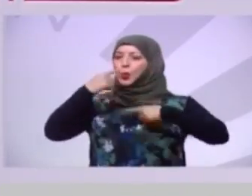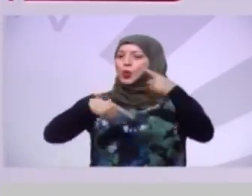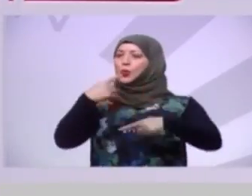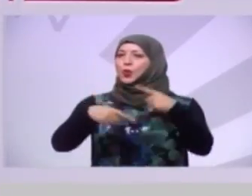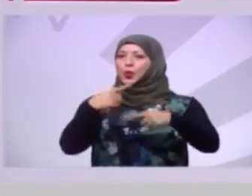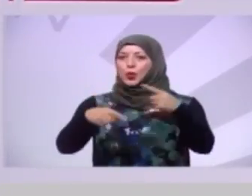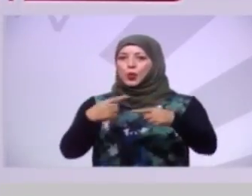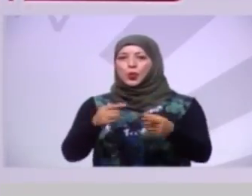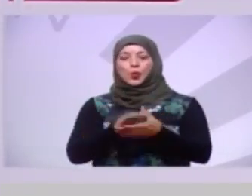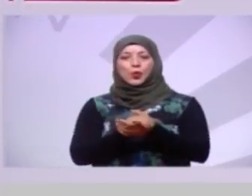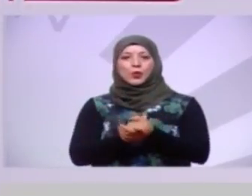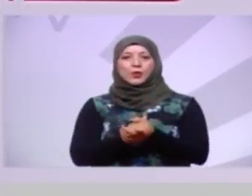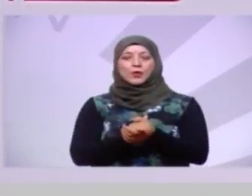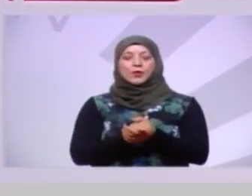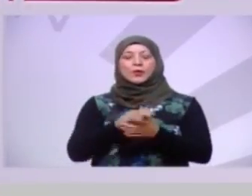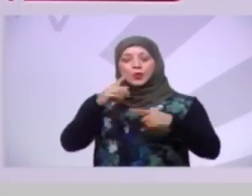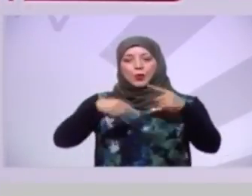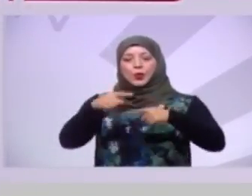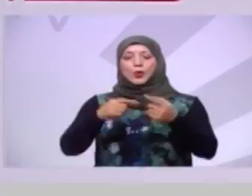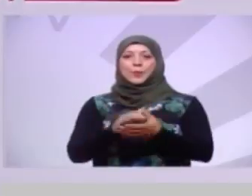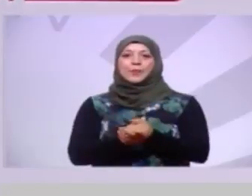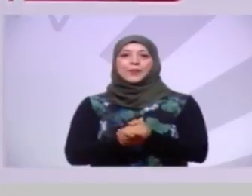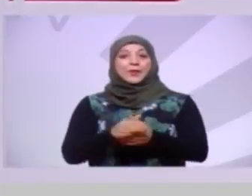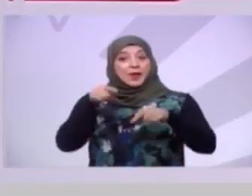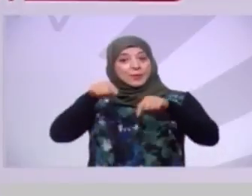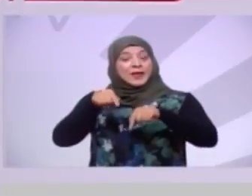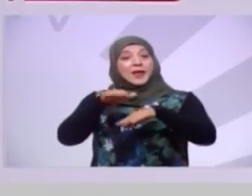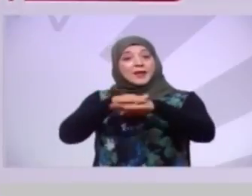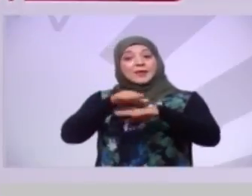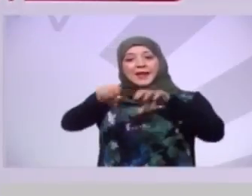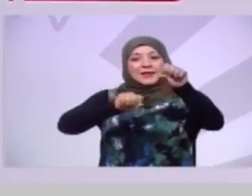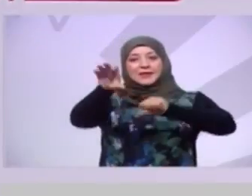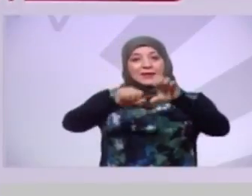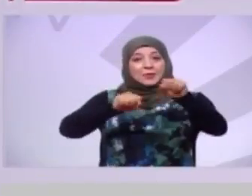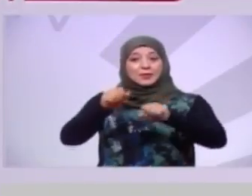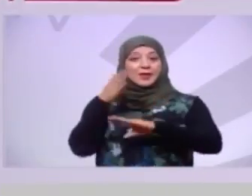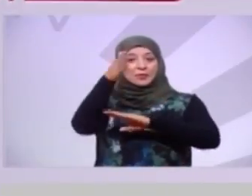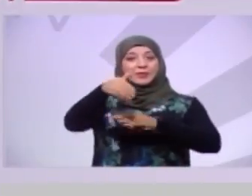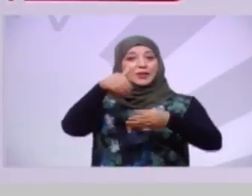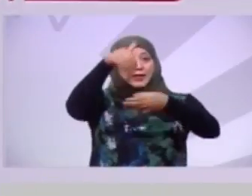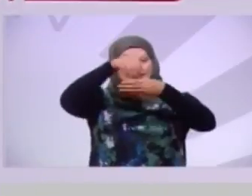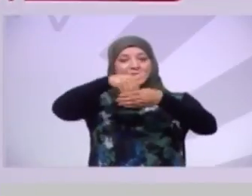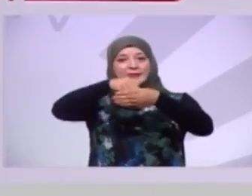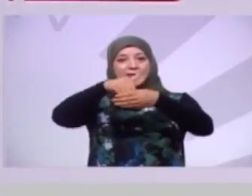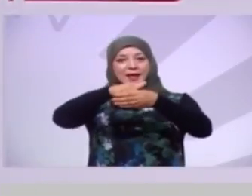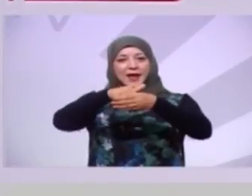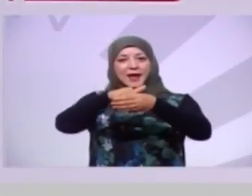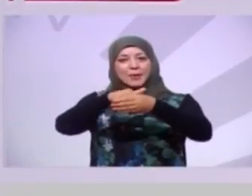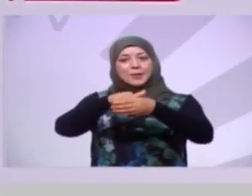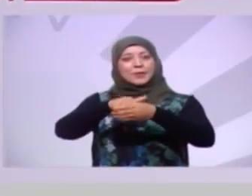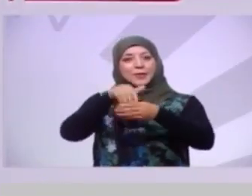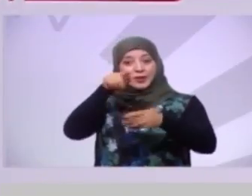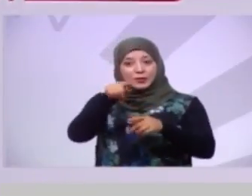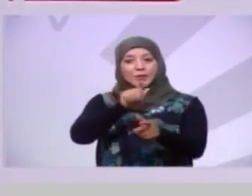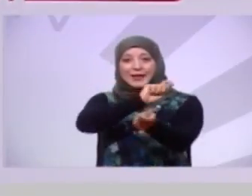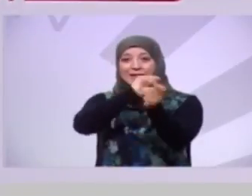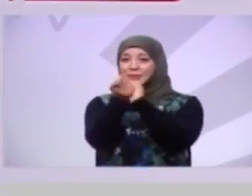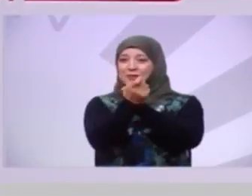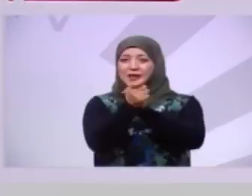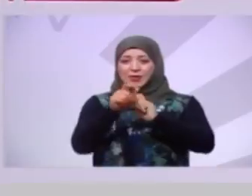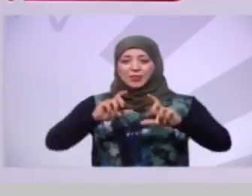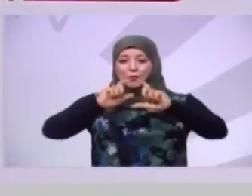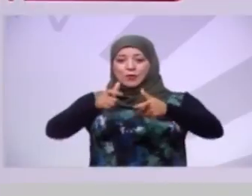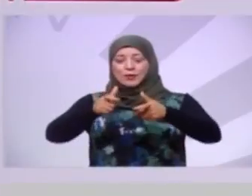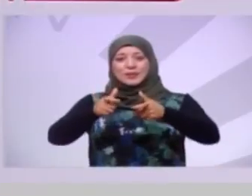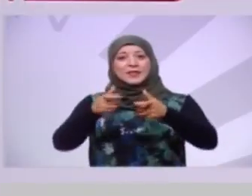في في قضاء شؤون حياته اليوميه وبالتالي ندعوكم للتوجه الى مراكز الاقتراع احمد وكان التغيير واعطاء الفرصه لحزب